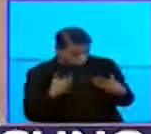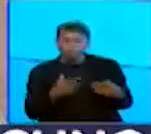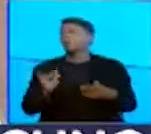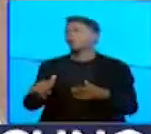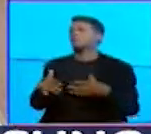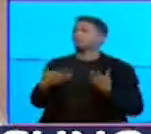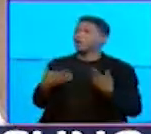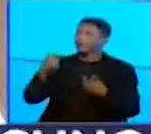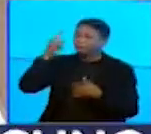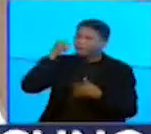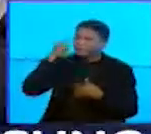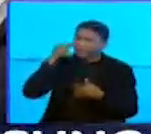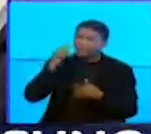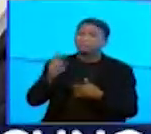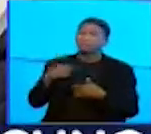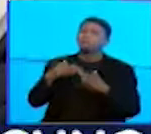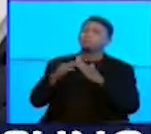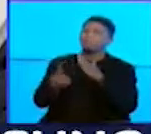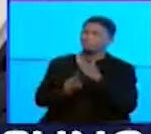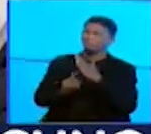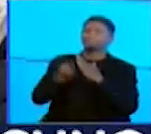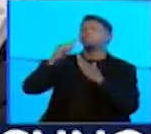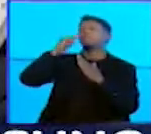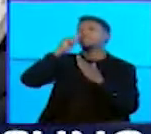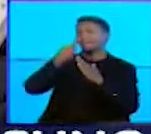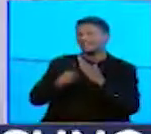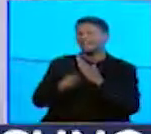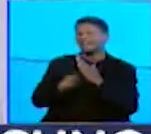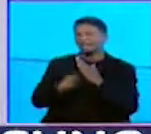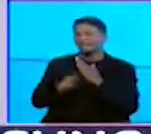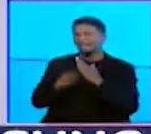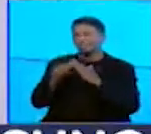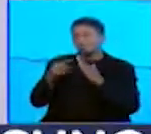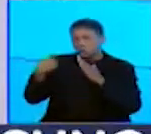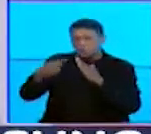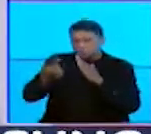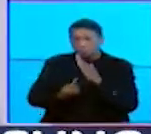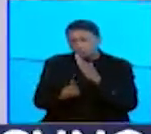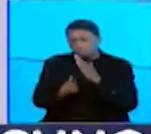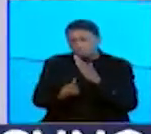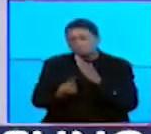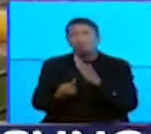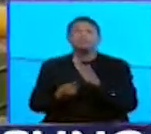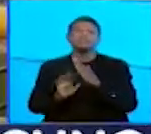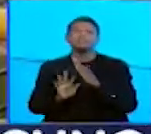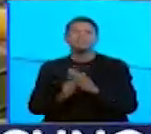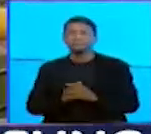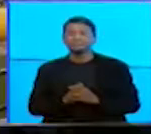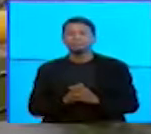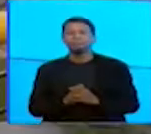Rasa bosan belajar daring dan kangen bertemu teman sekelas sedikit terobati. Gampang paham pelajaran